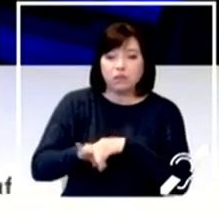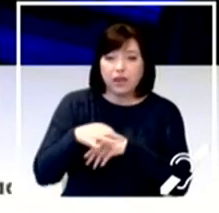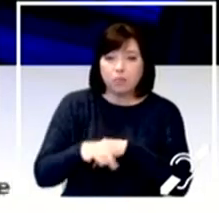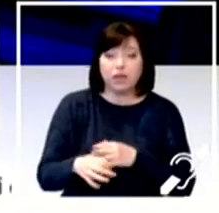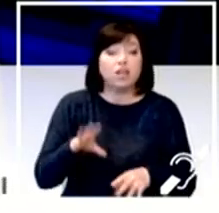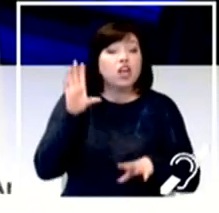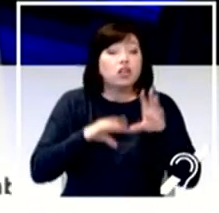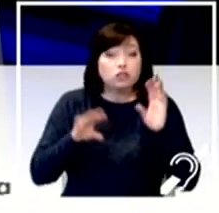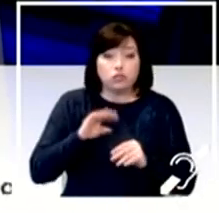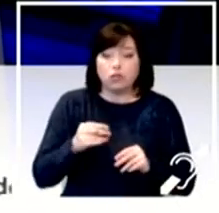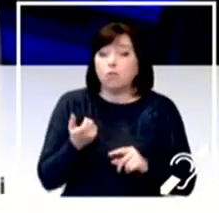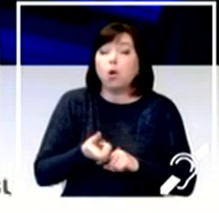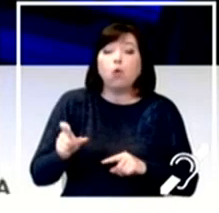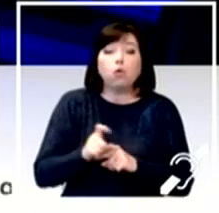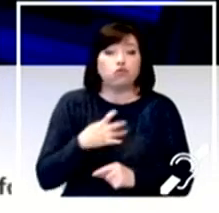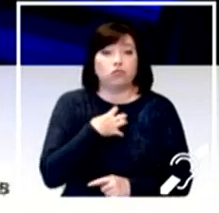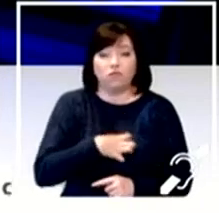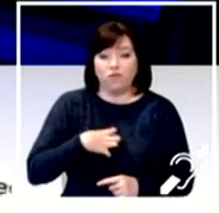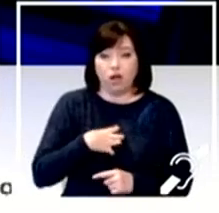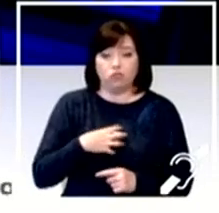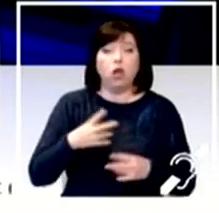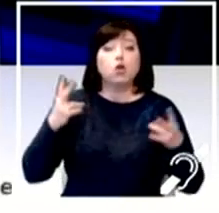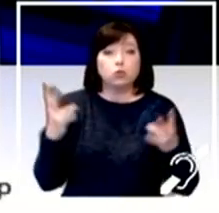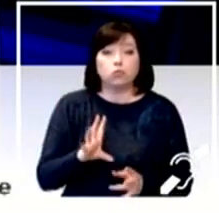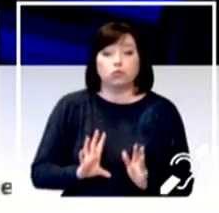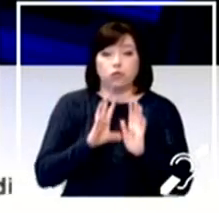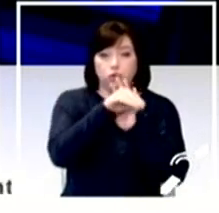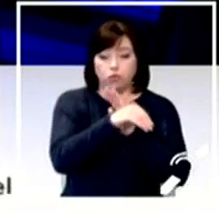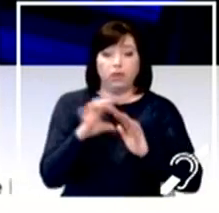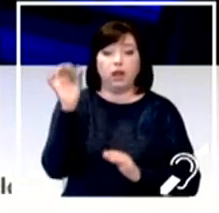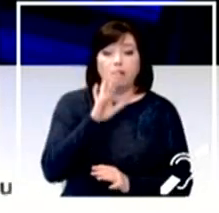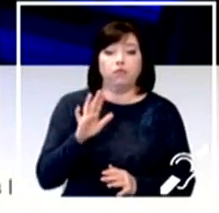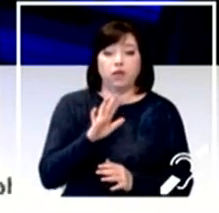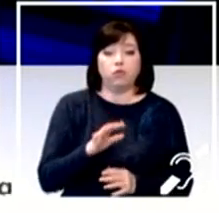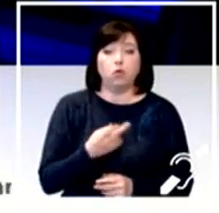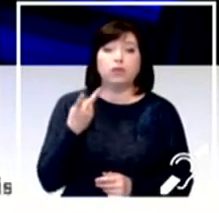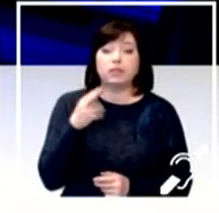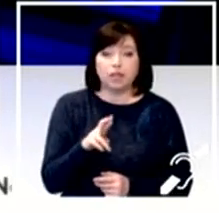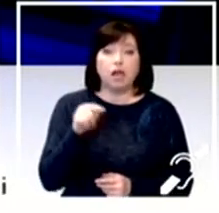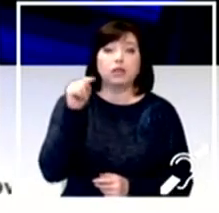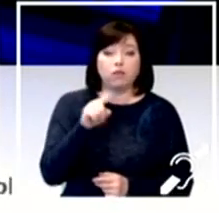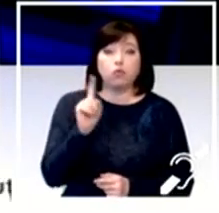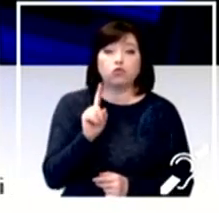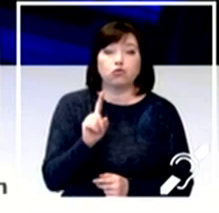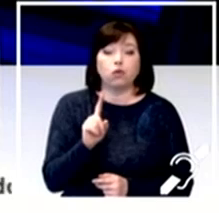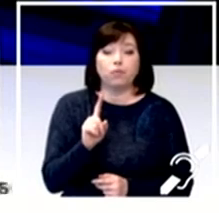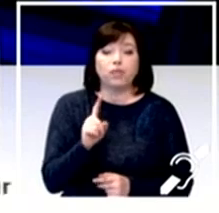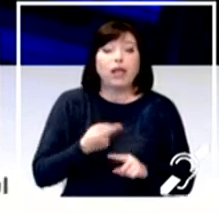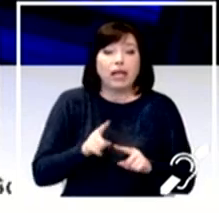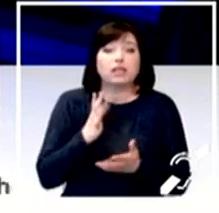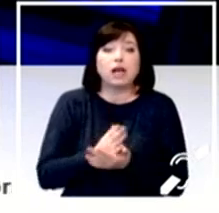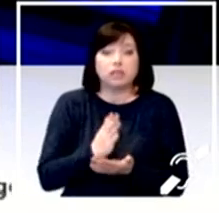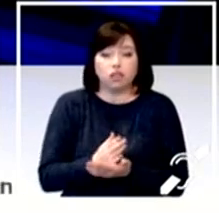considerăm imperios necesar aderarea la Uniunea Europeană, pentru că asta